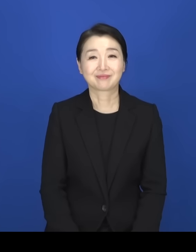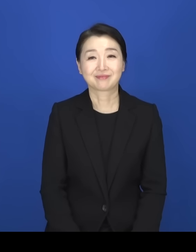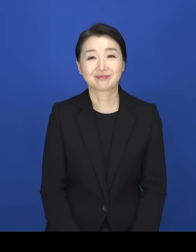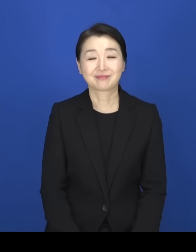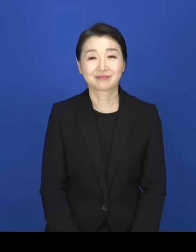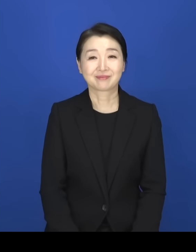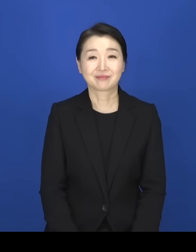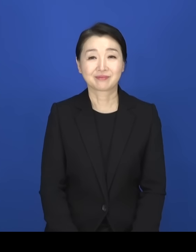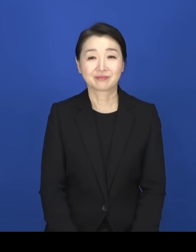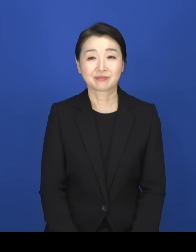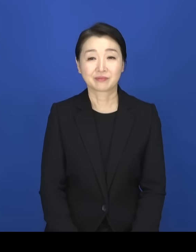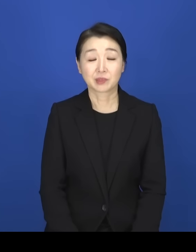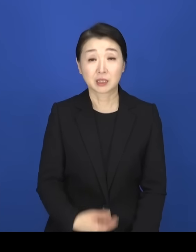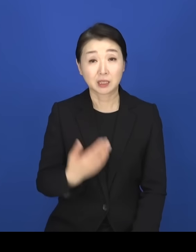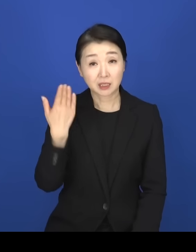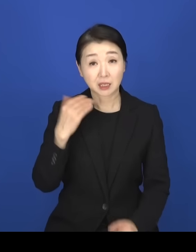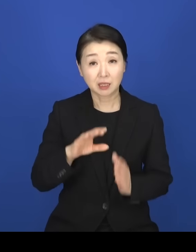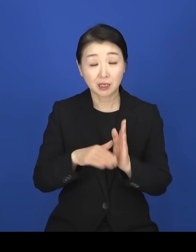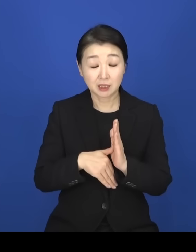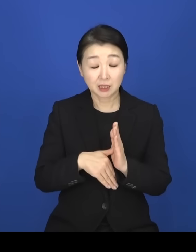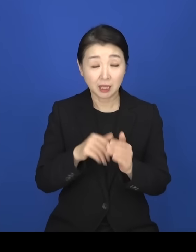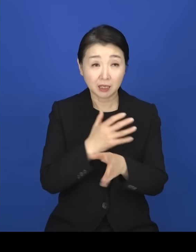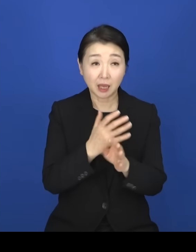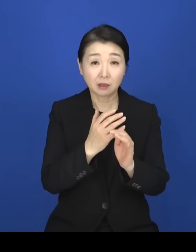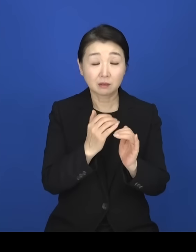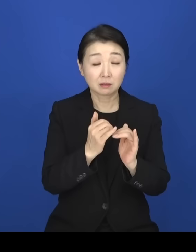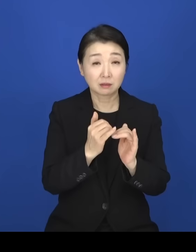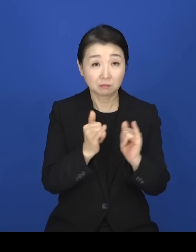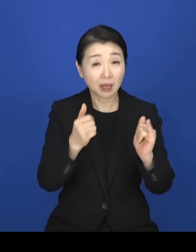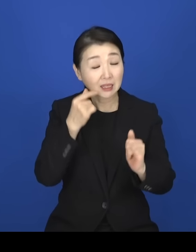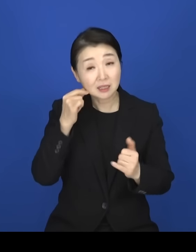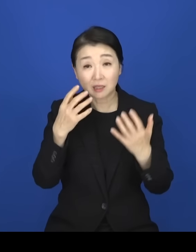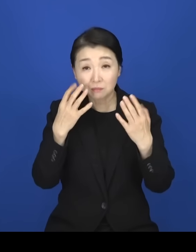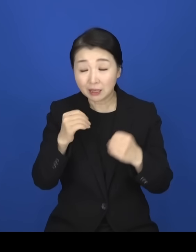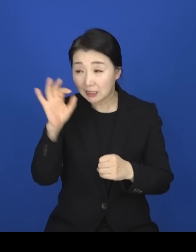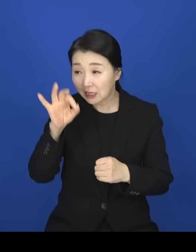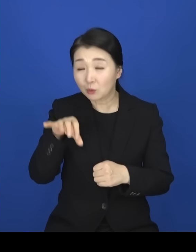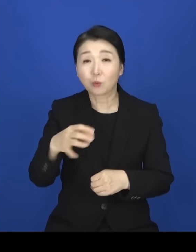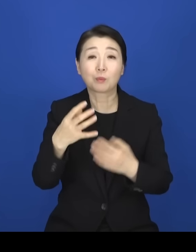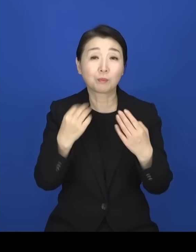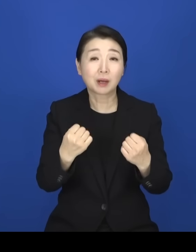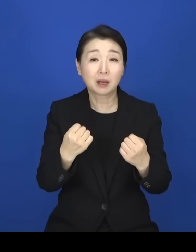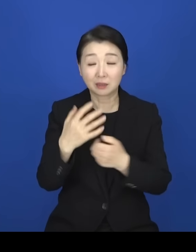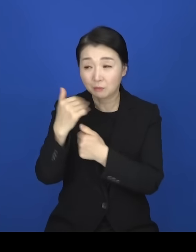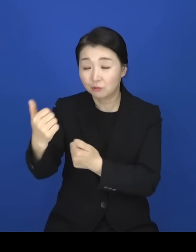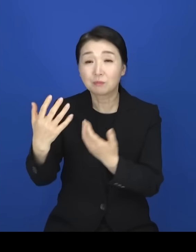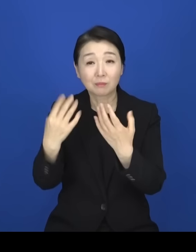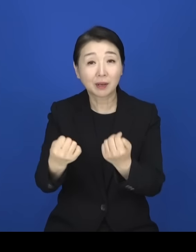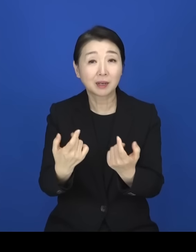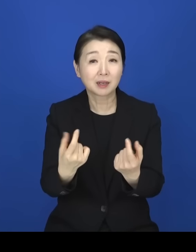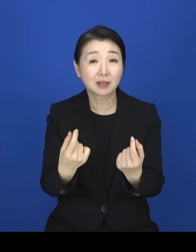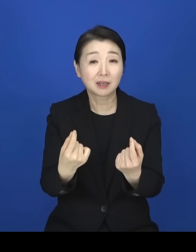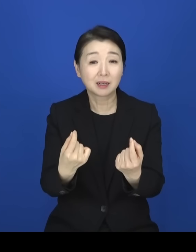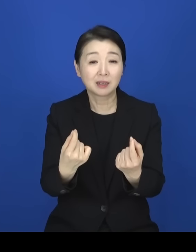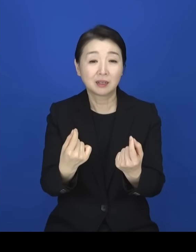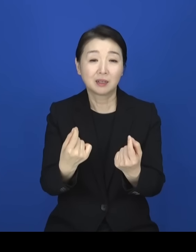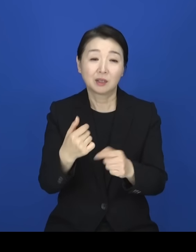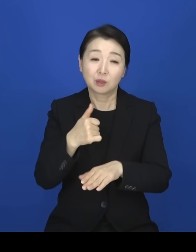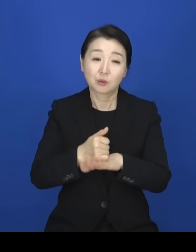훌륭하죠. 근데 하지만 그 당시 이제 개그맨 인기가 이제 확 많아지고 찾는 곳이 많잖아요. 그러니까 나를 부르는 곳이 많고 그러다